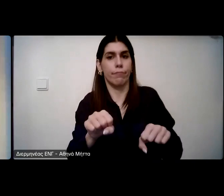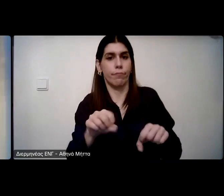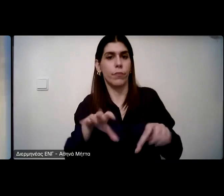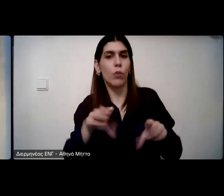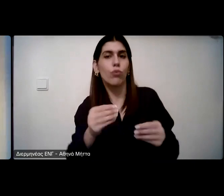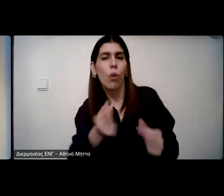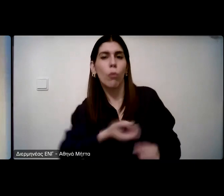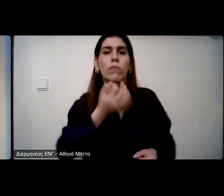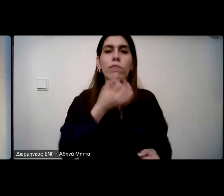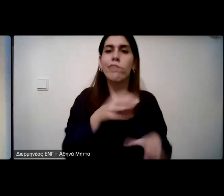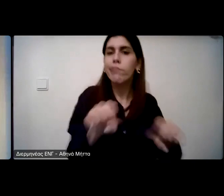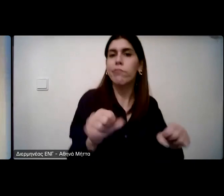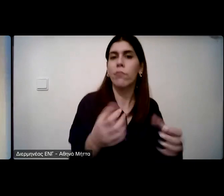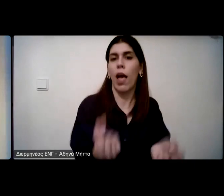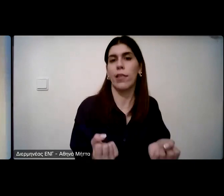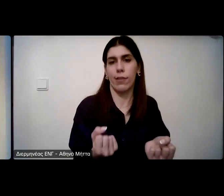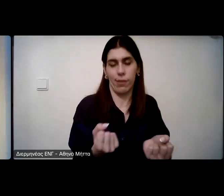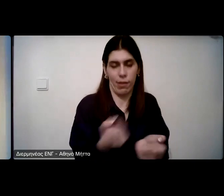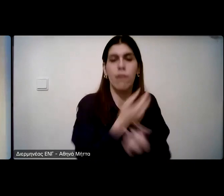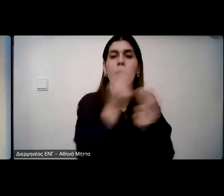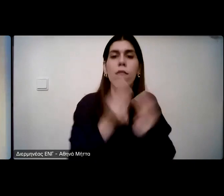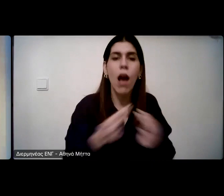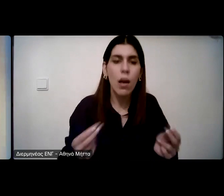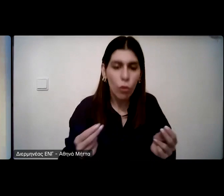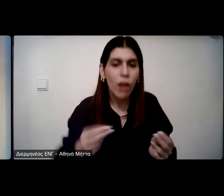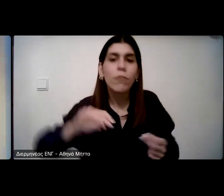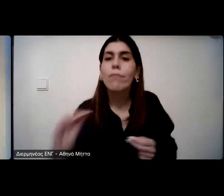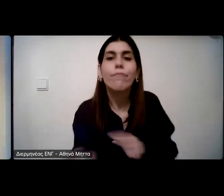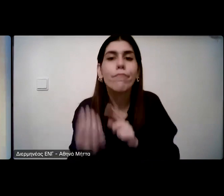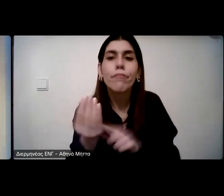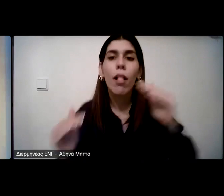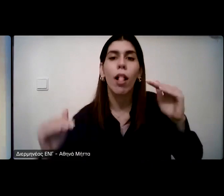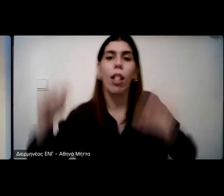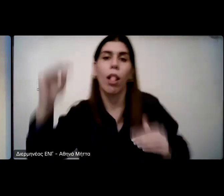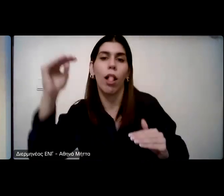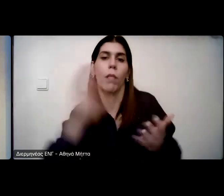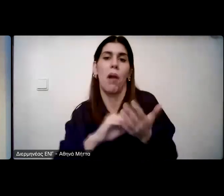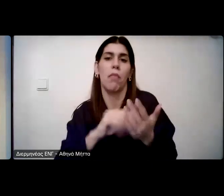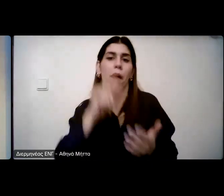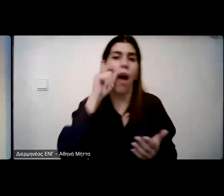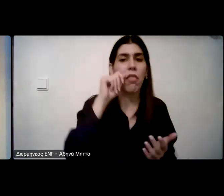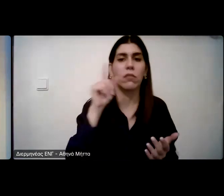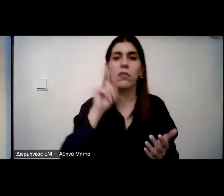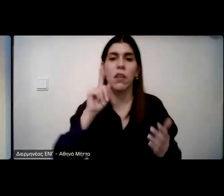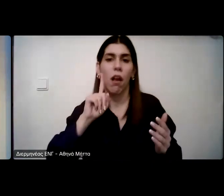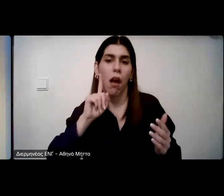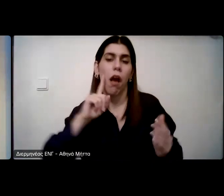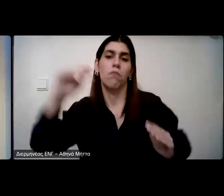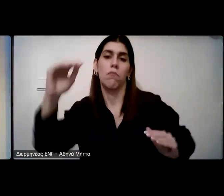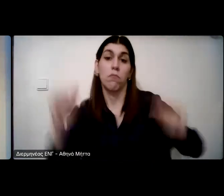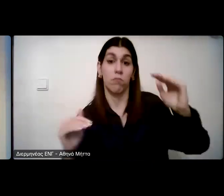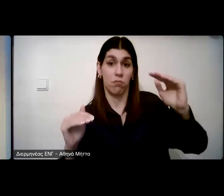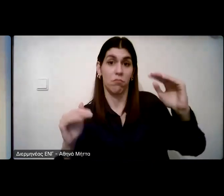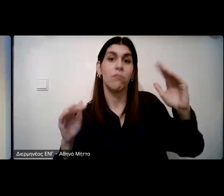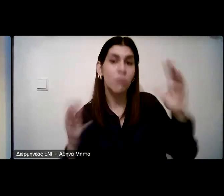και συντελούν στην ανάπτυξη έμφυλων ανισοτήτων και διακρίσεων. Επίσης, η γλώσσα